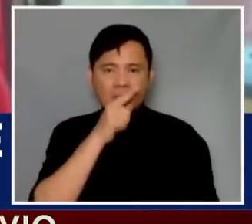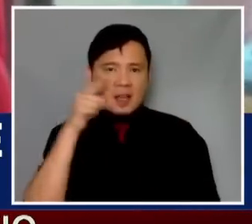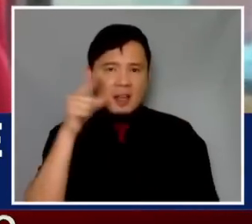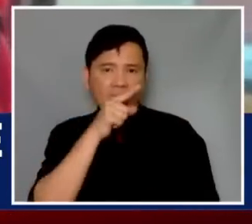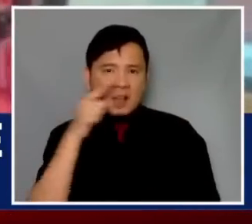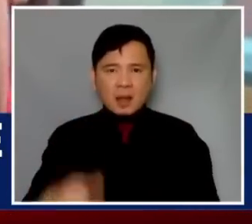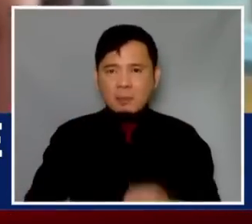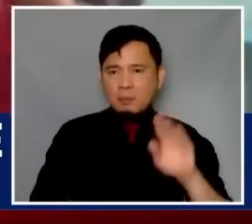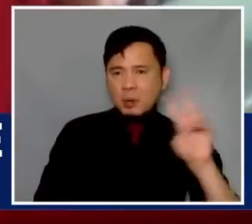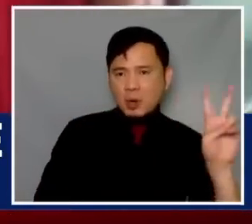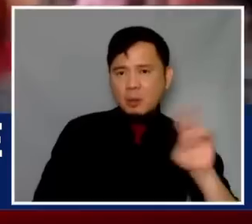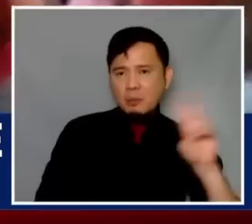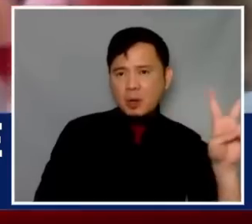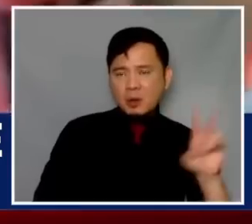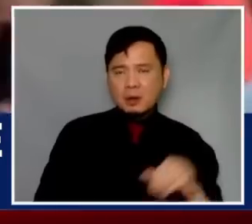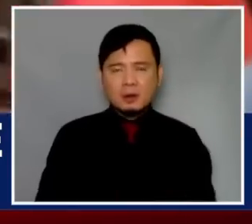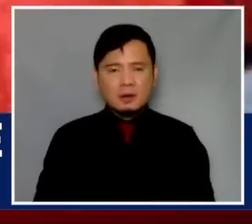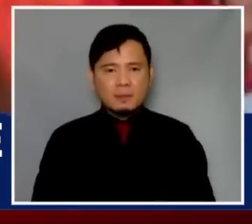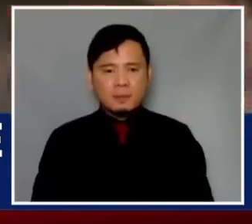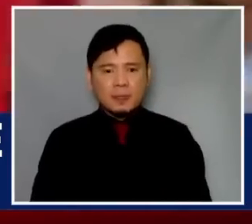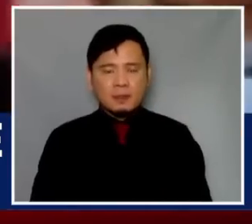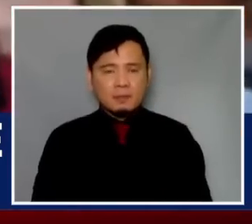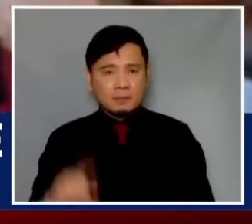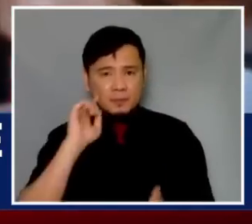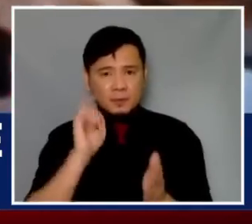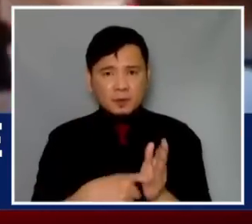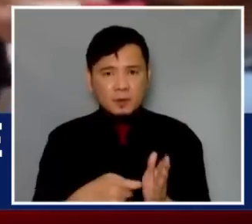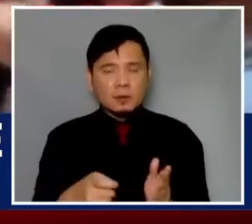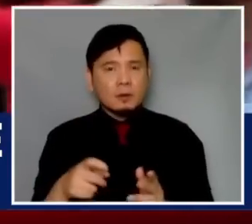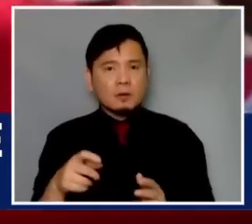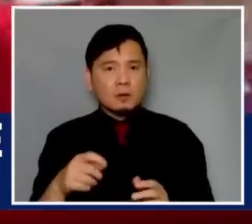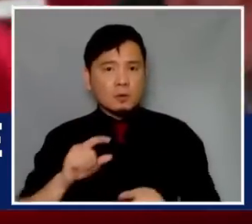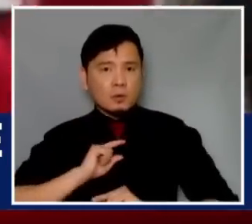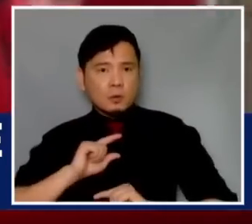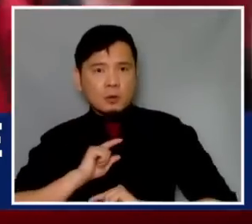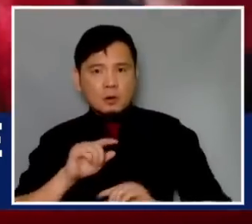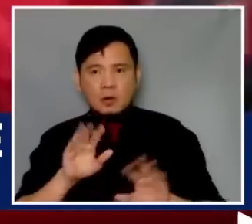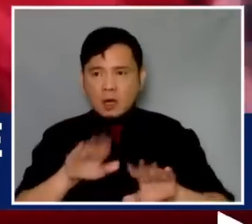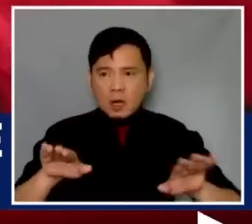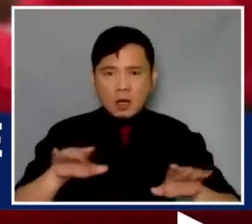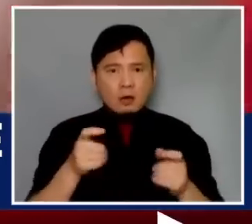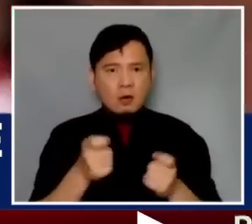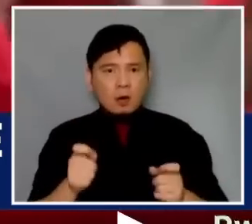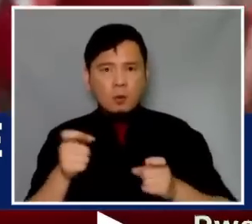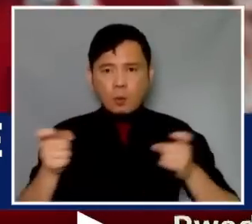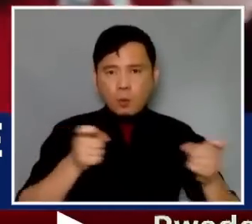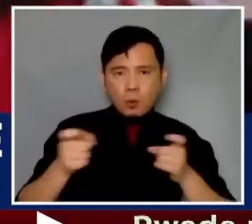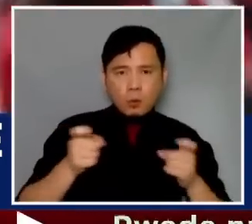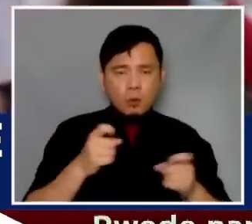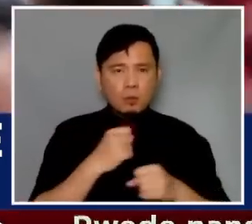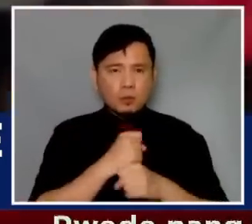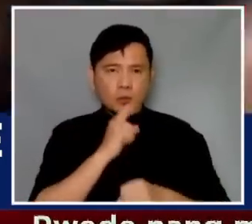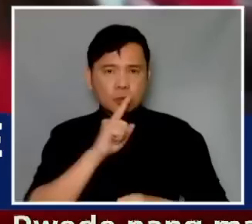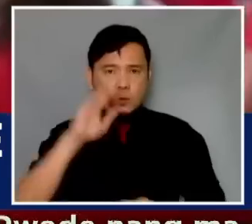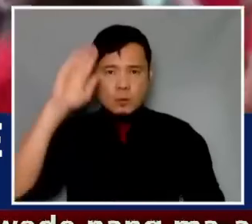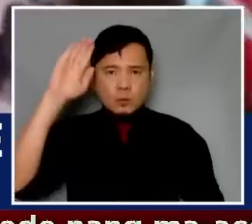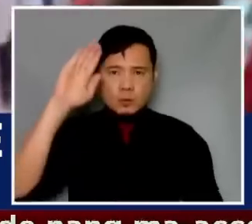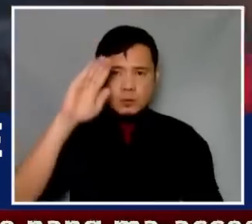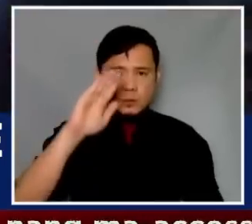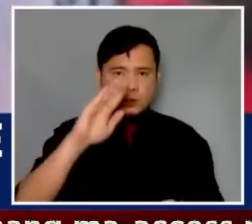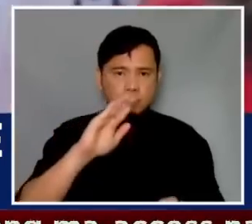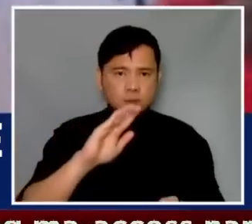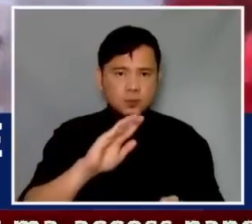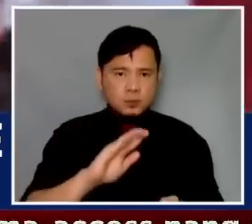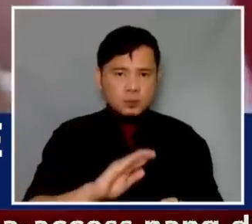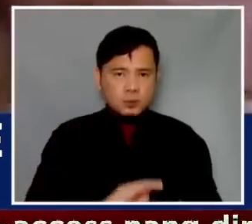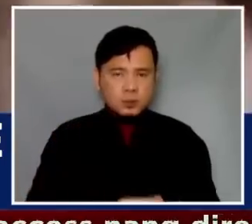BBM. Kapansin-pansin naman ang dumami ang presensya ng mga security guards sa loob ng mall para iwasang lumala ang